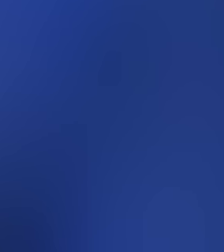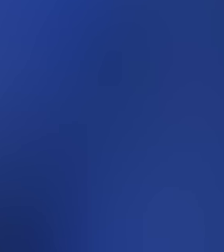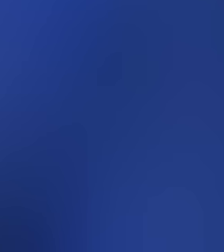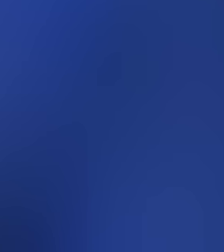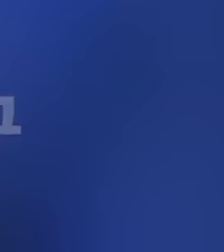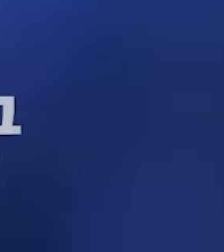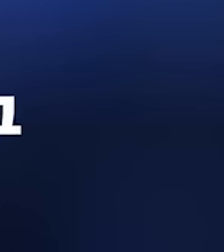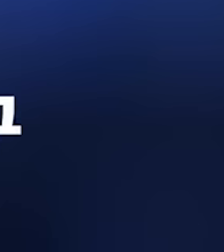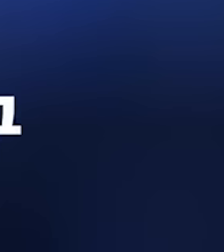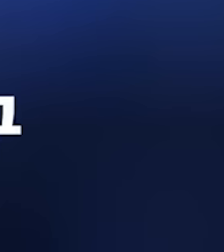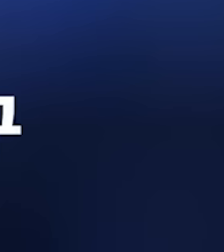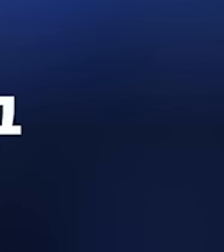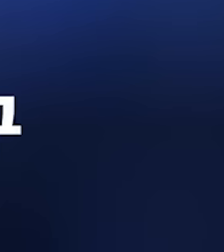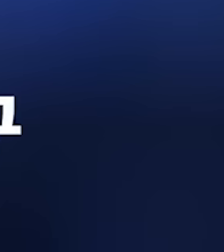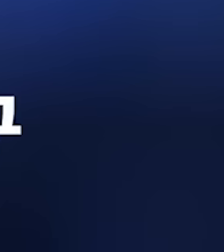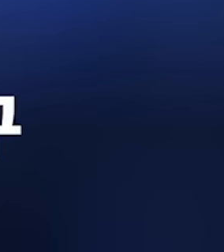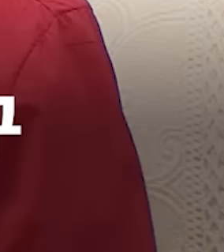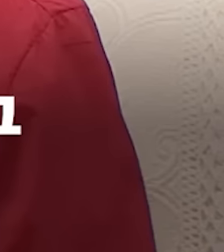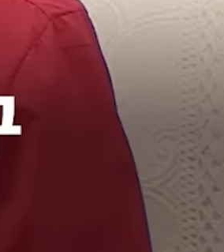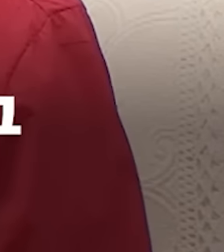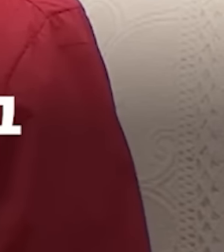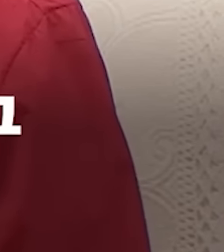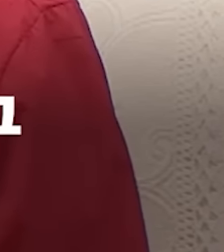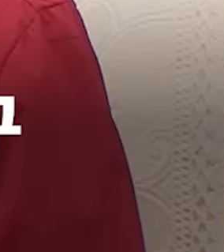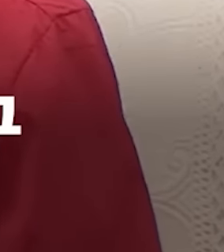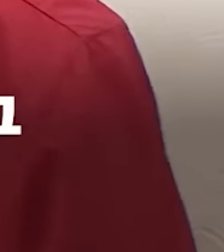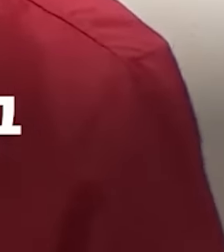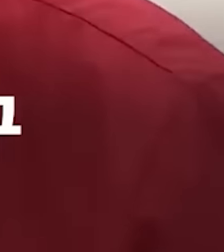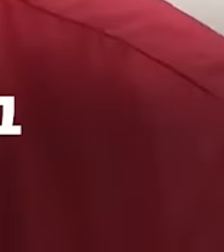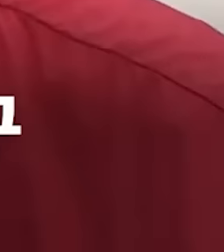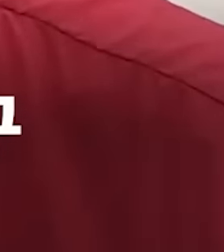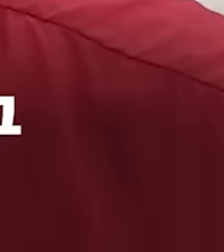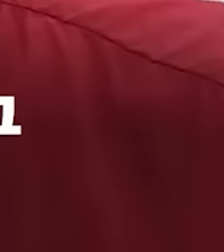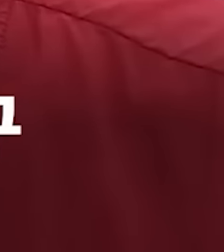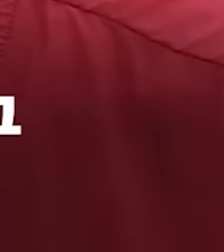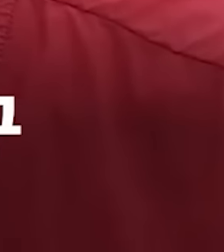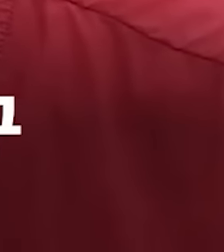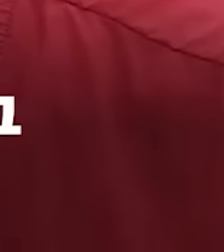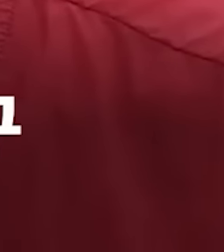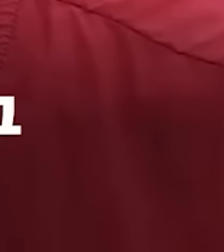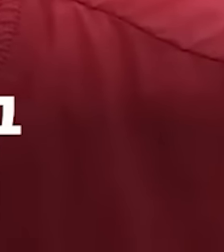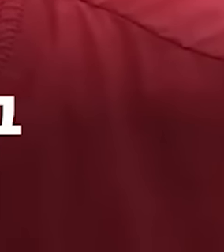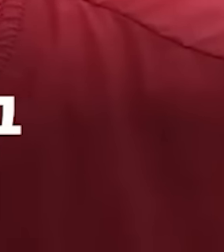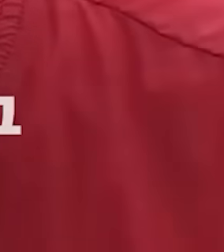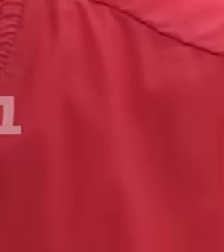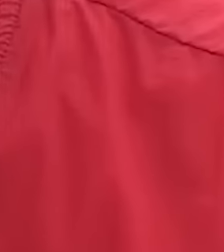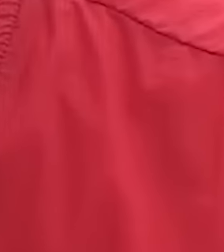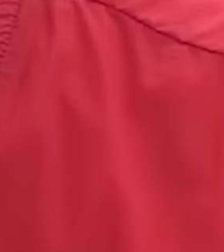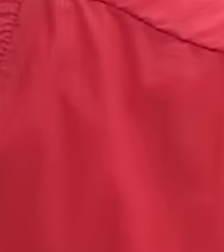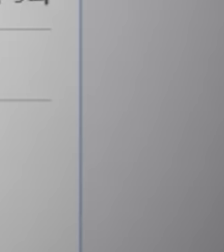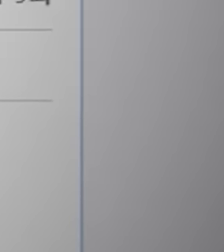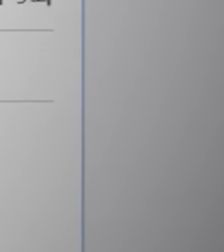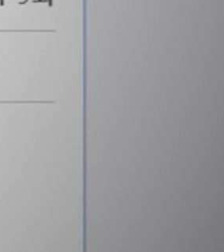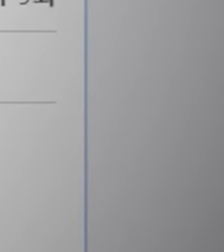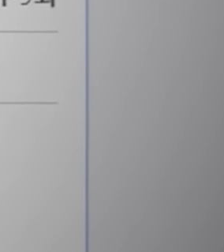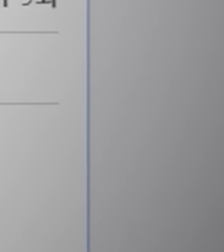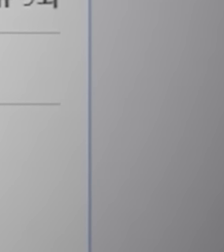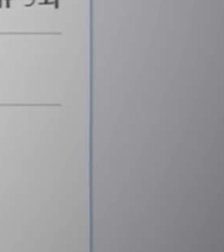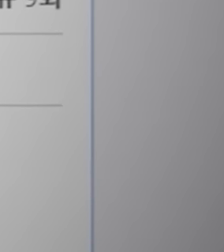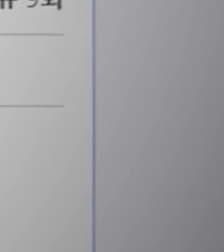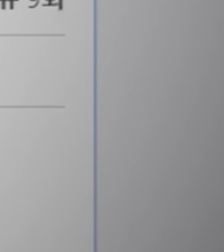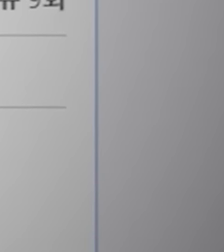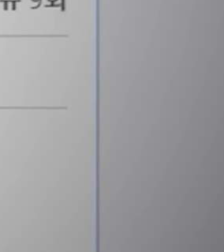개입 의혹의 핵심 인물 명태균 씨에 대해 홍준표 대구시장이 검찰에 신속 수사를 재차 촉구했습니다. 홍 시장은